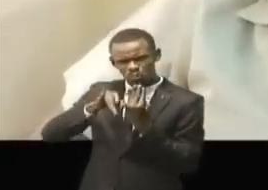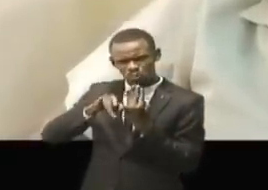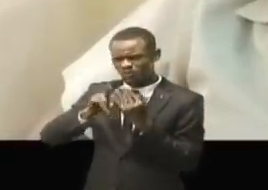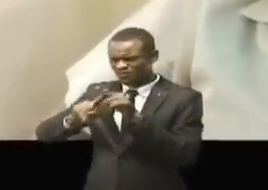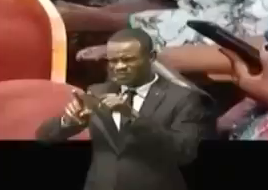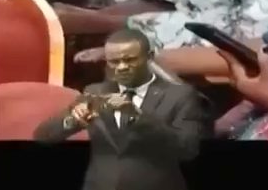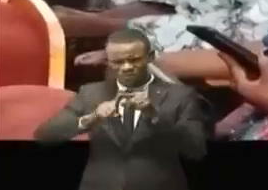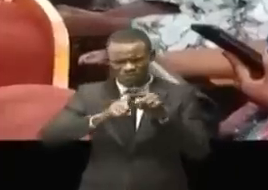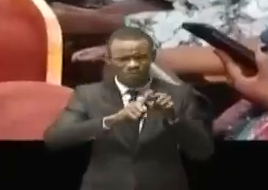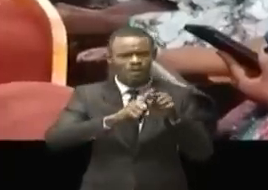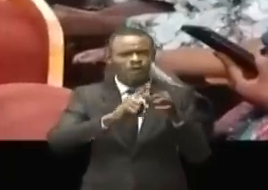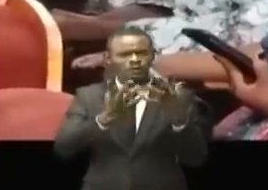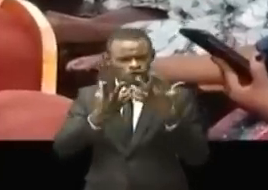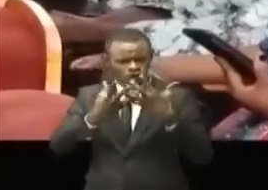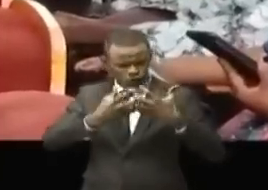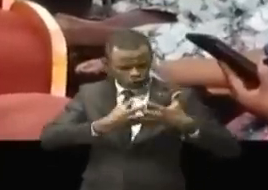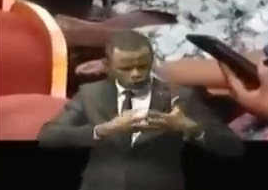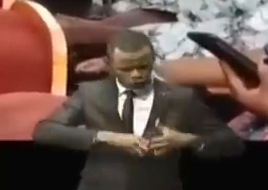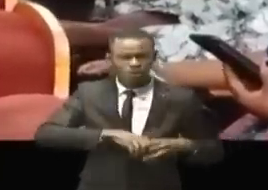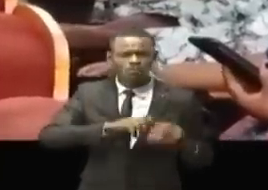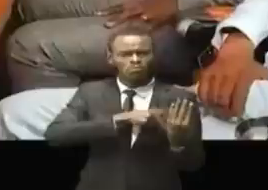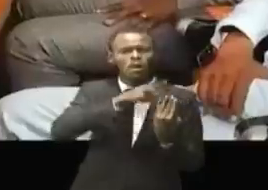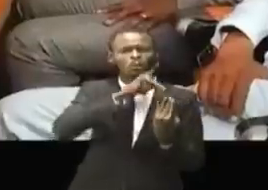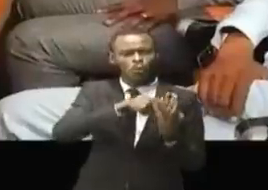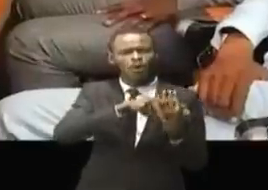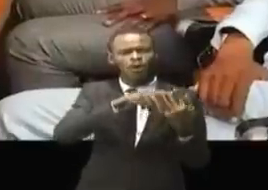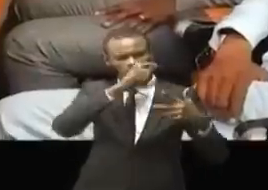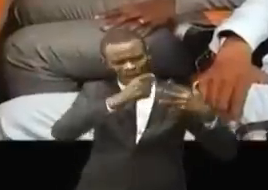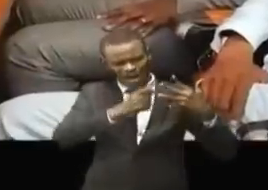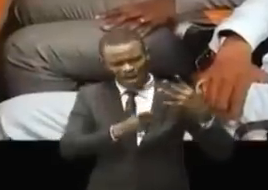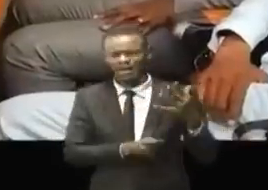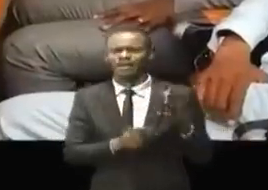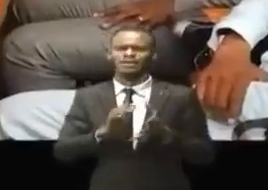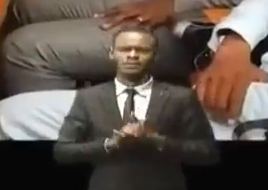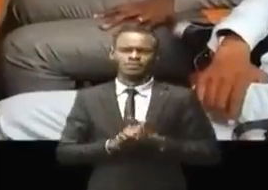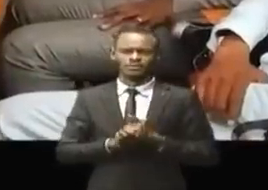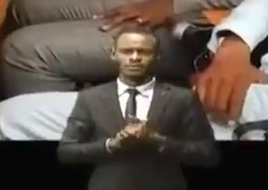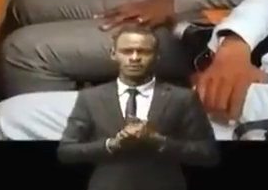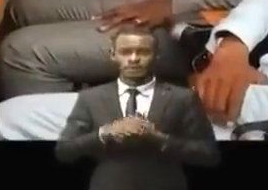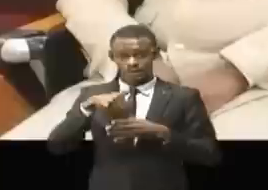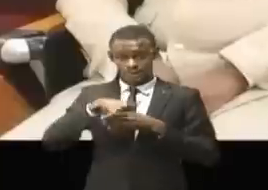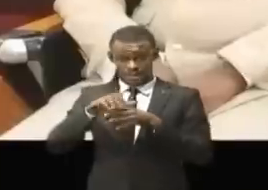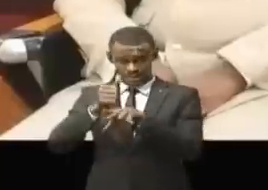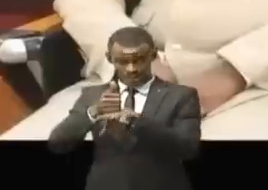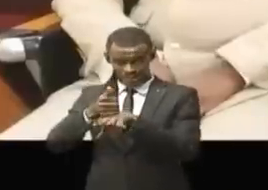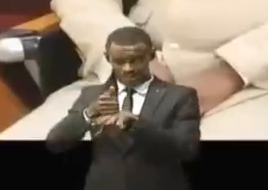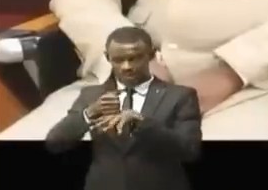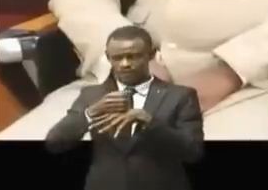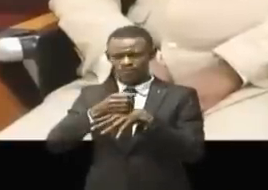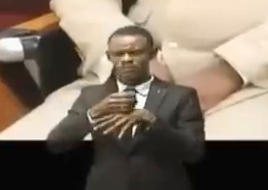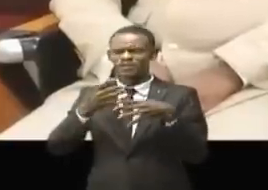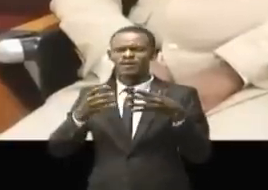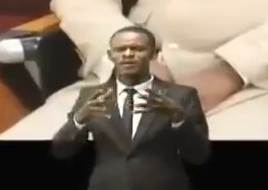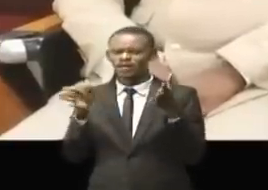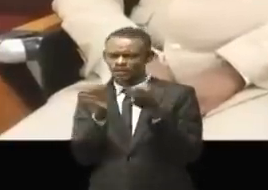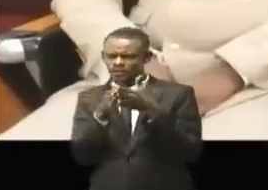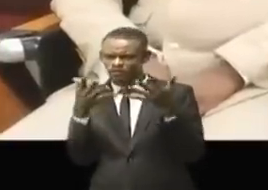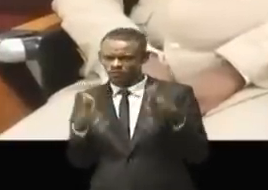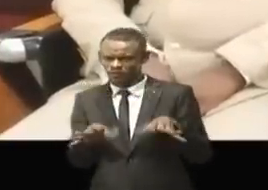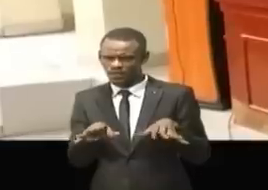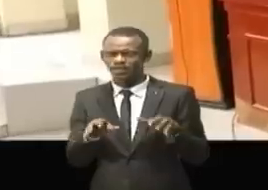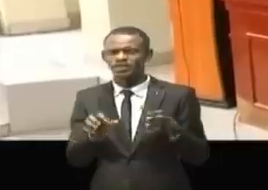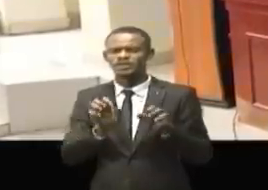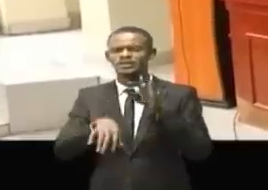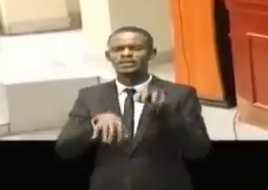des cadres des performances. Des programmes à renseigner à la clôture, le secrétaire général au budget,